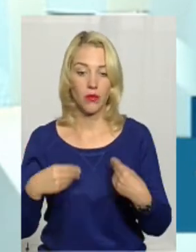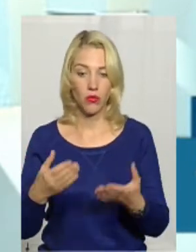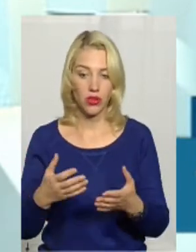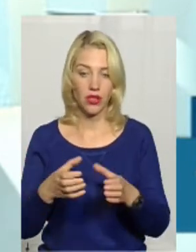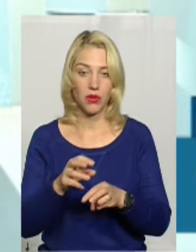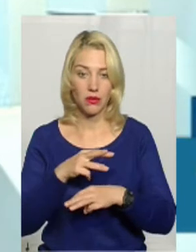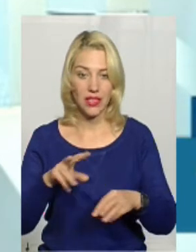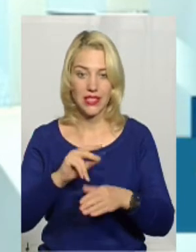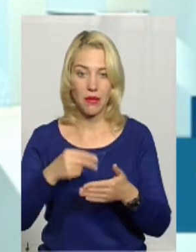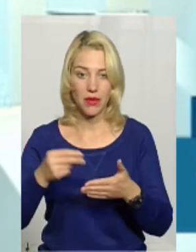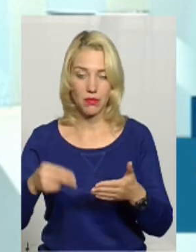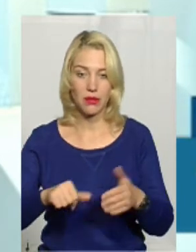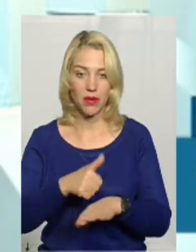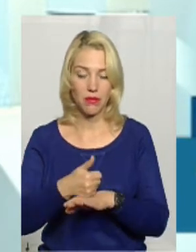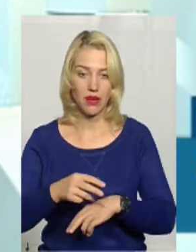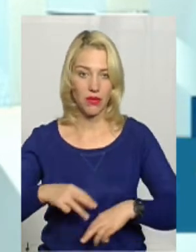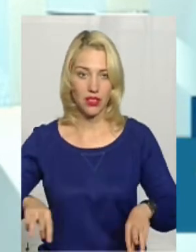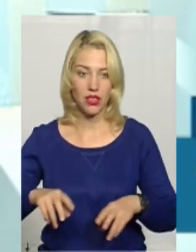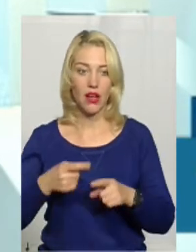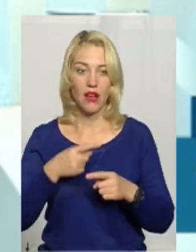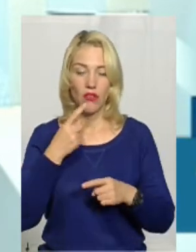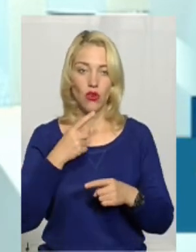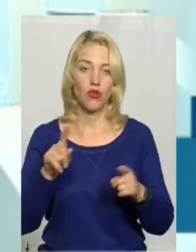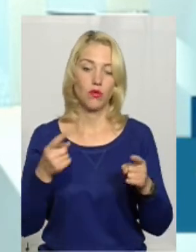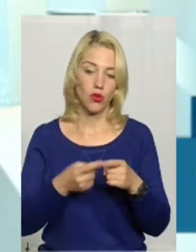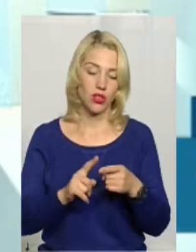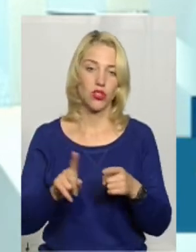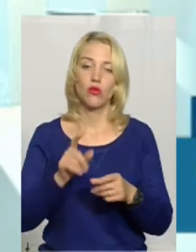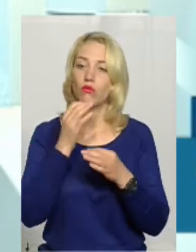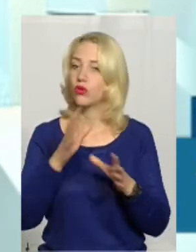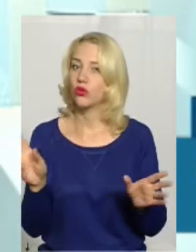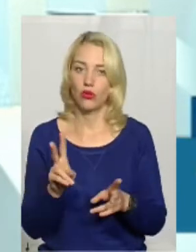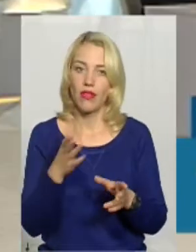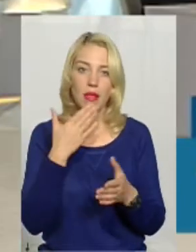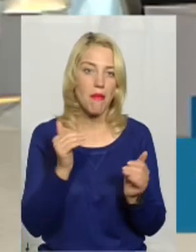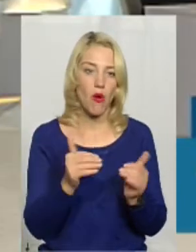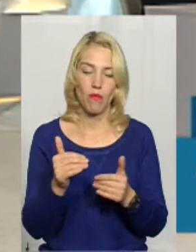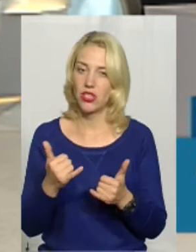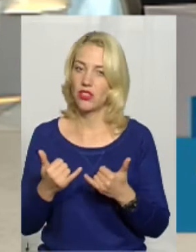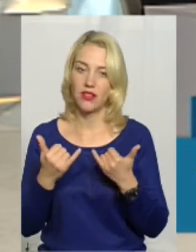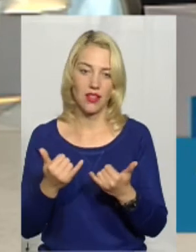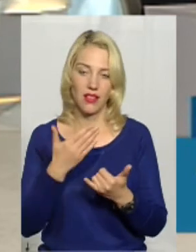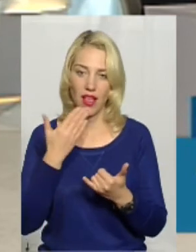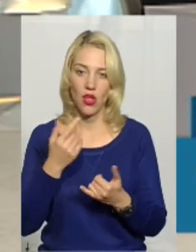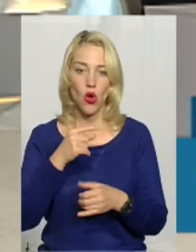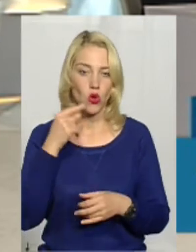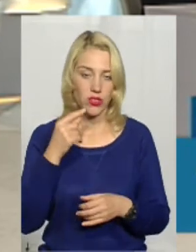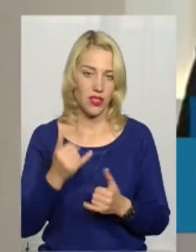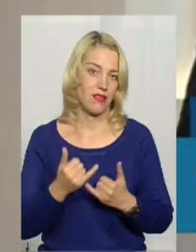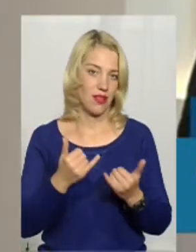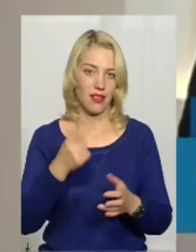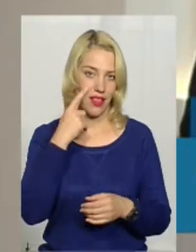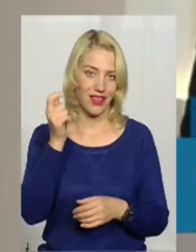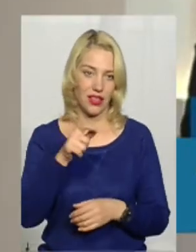підпису прем'єр-міністра, він говорить про те, що будь-хто може купити українську землю. Там немає обмежень. Ні для росіян, ні для китайців. Я хотів би уточнити, бо тільки